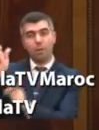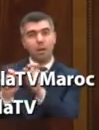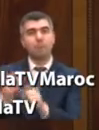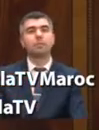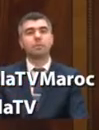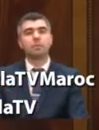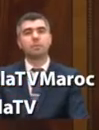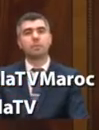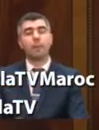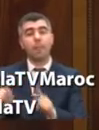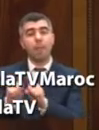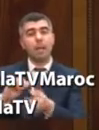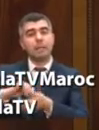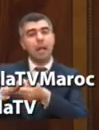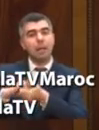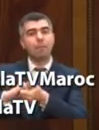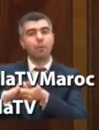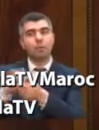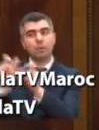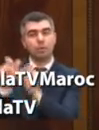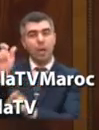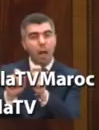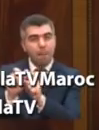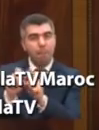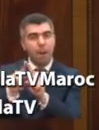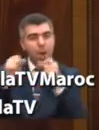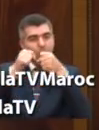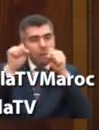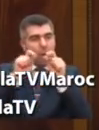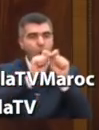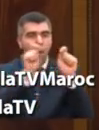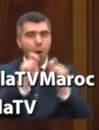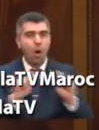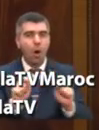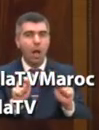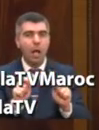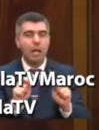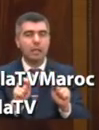إلى أن يكون التضامن مع الشعب الفلسطيني في نضاله من أجل الحرية والاستقلال